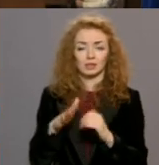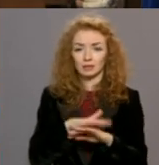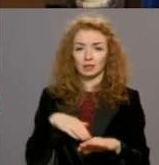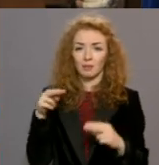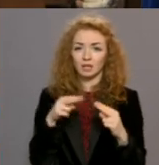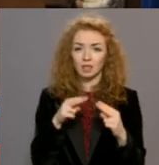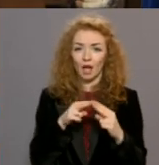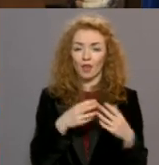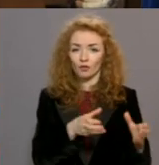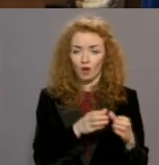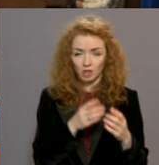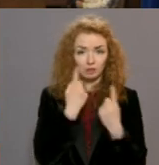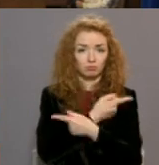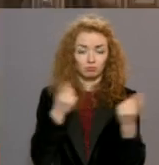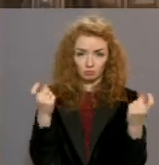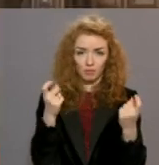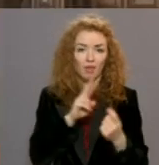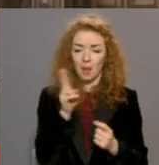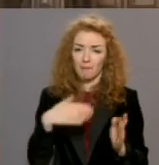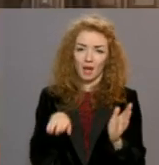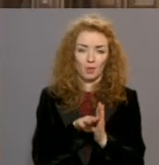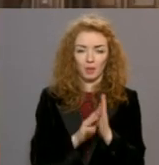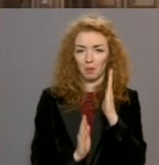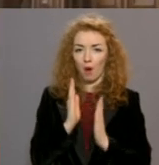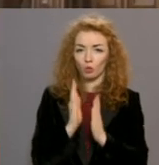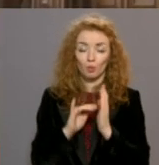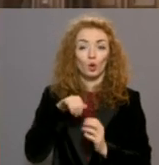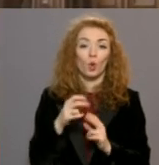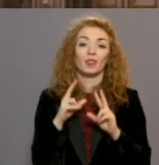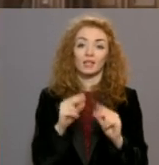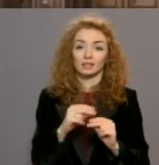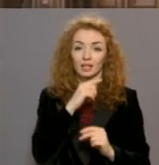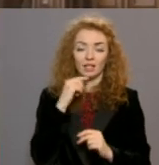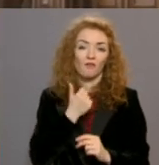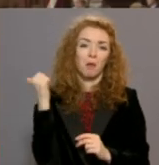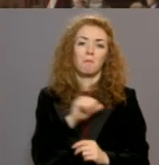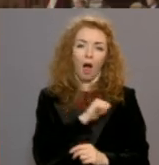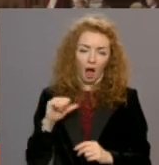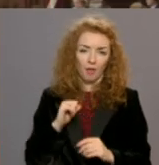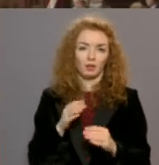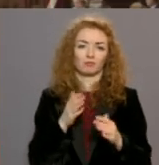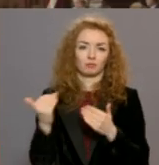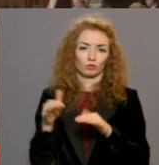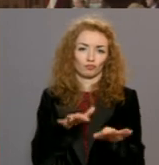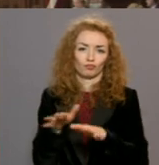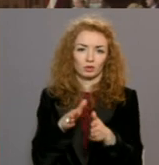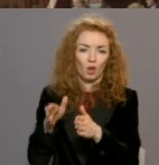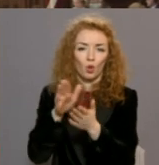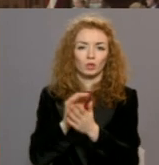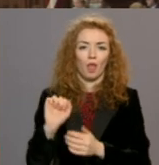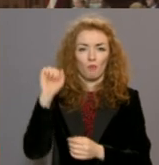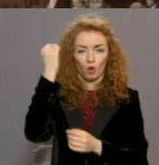pirms balsojuma izplatīja paziņojumu, ka nepiedalīsies balsojumā, jo tic, ka Krievija pati atradīšot savu ceļu demokrātisko